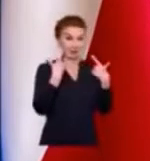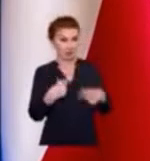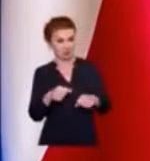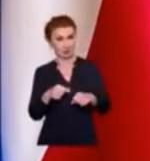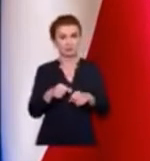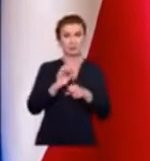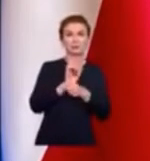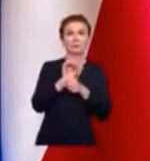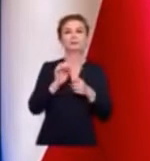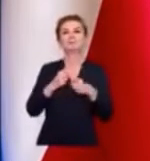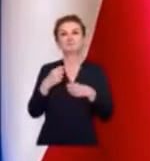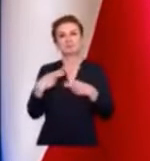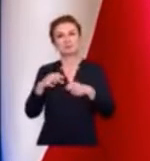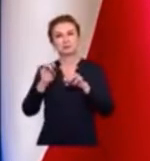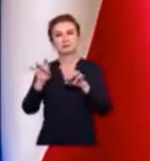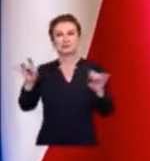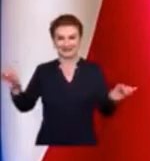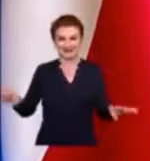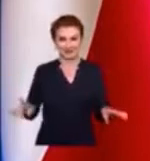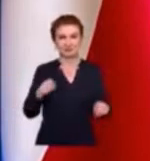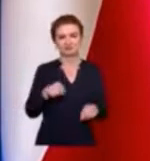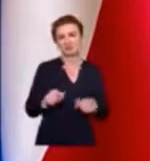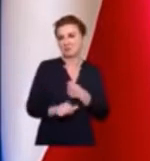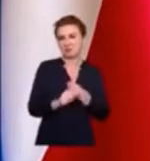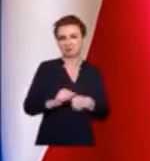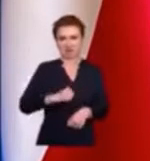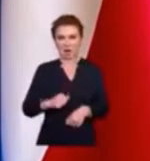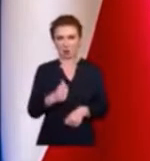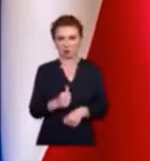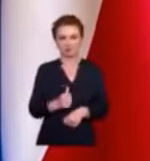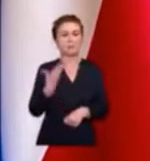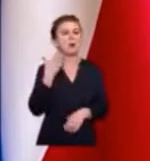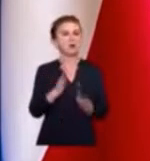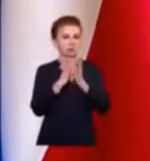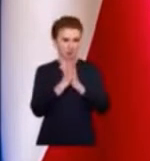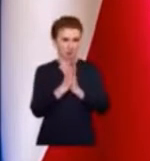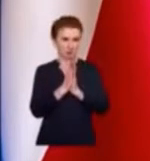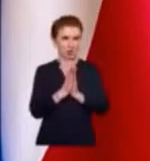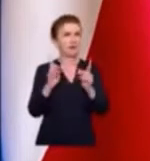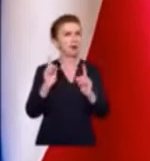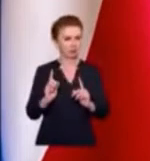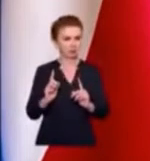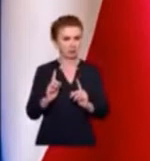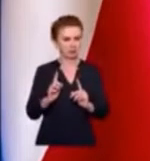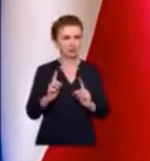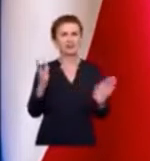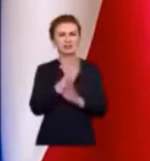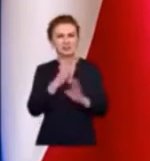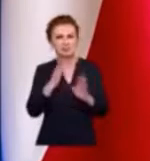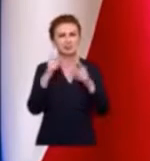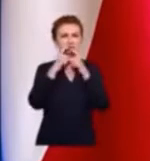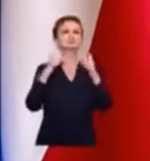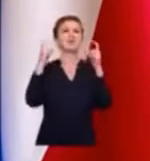egoizmu. Dlatego bardzo proszę i bardzo apeluję, w przestrzeni publicznej zakładajmy te maski. Kiedyś one nie były